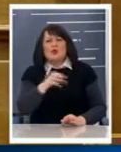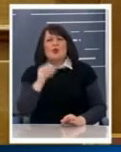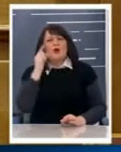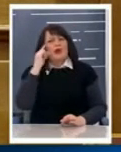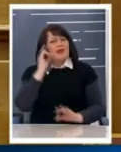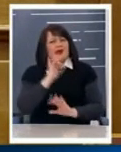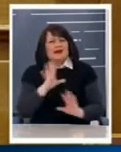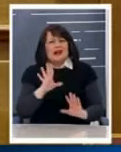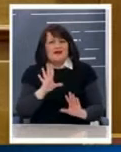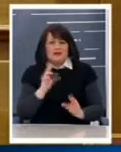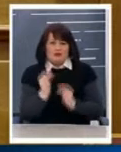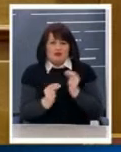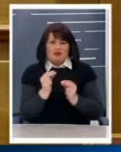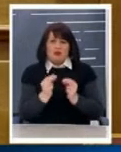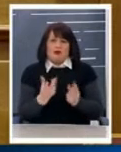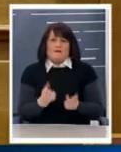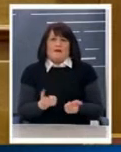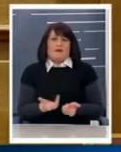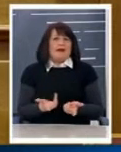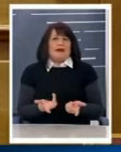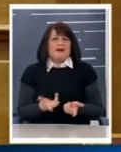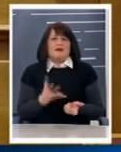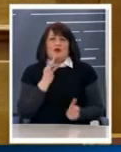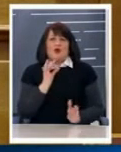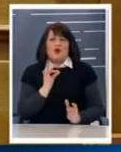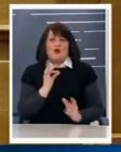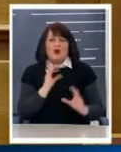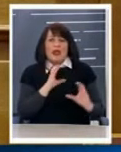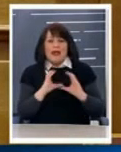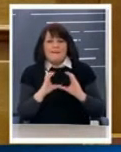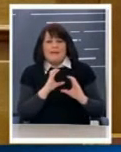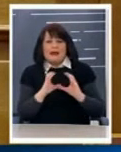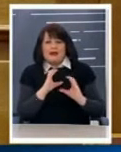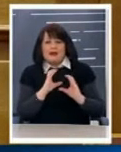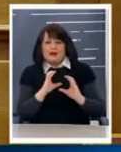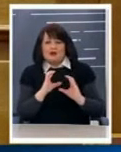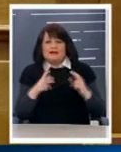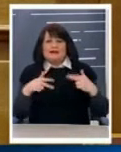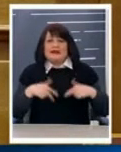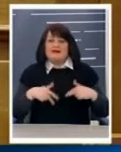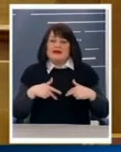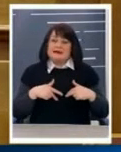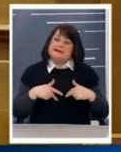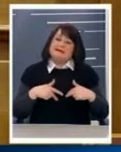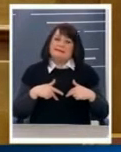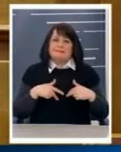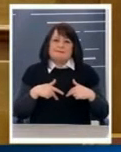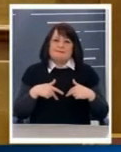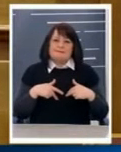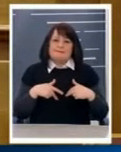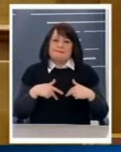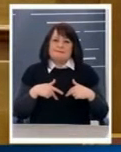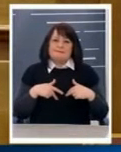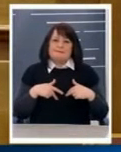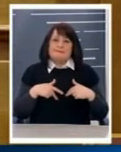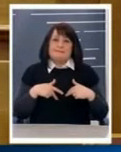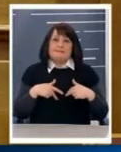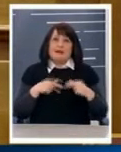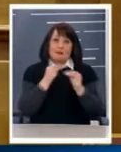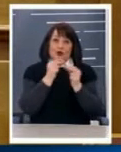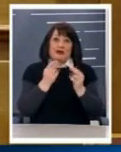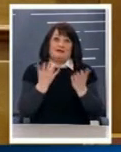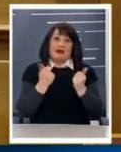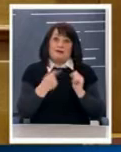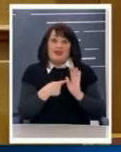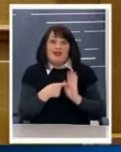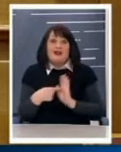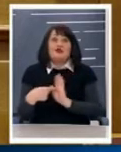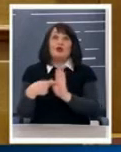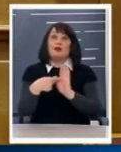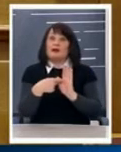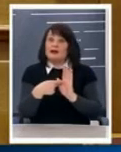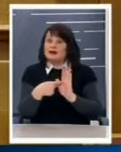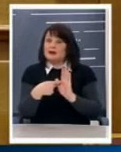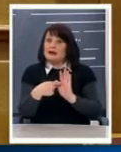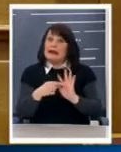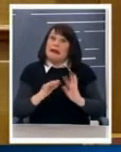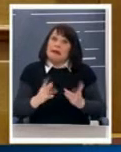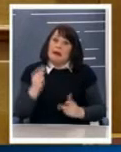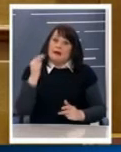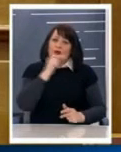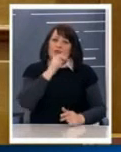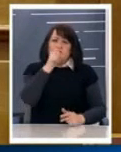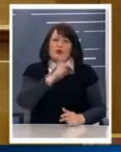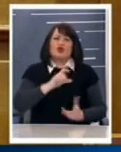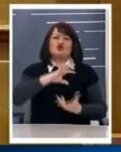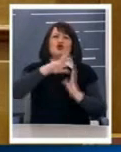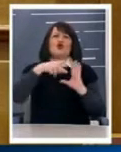υπάρχει. Ή επικοινωνιακά αυτή η κυβέρνηση δεν αποδίδει, ή ο πρωθυπουργός ζει